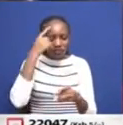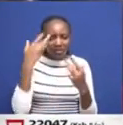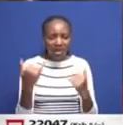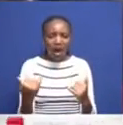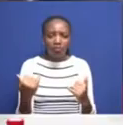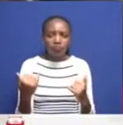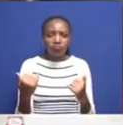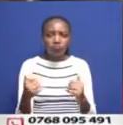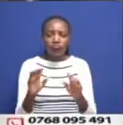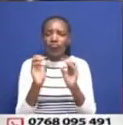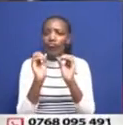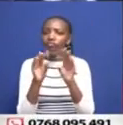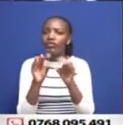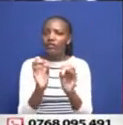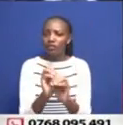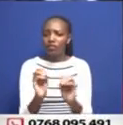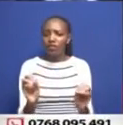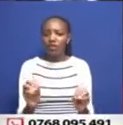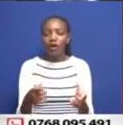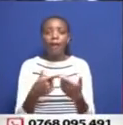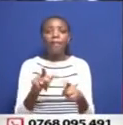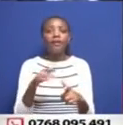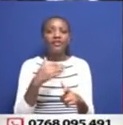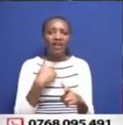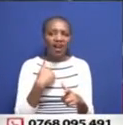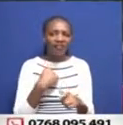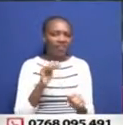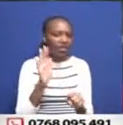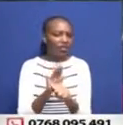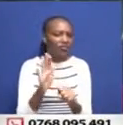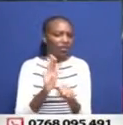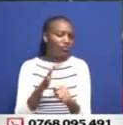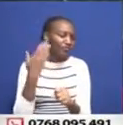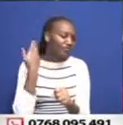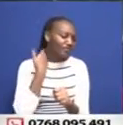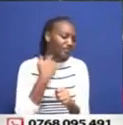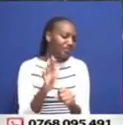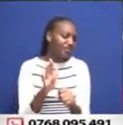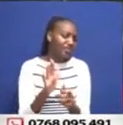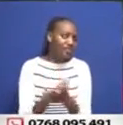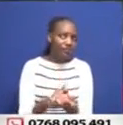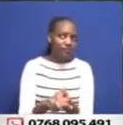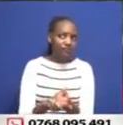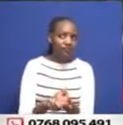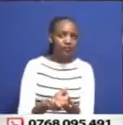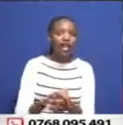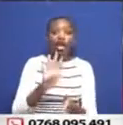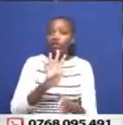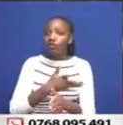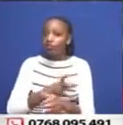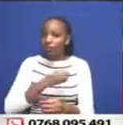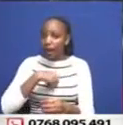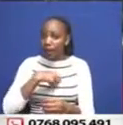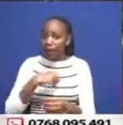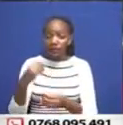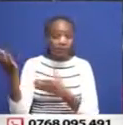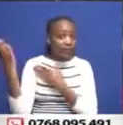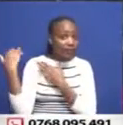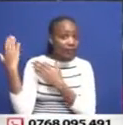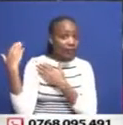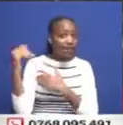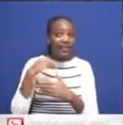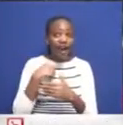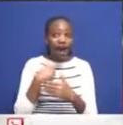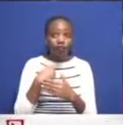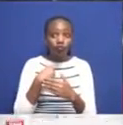kwani zimesheheni matusi na kwamba zinapendekeza anasa. Muziki wetu ulikuwa na messages. Unaweza jifunza kitu